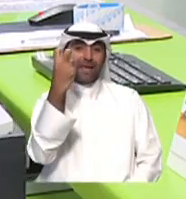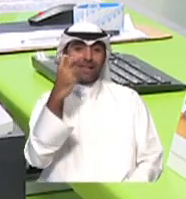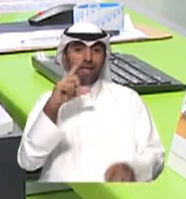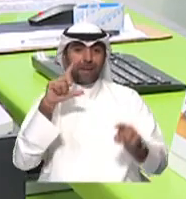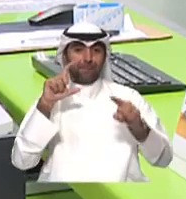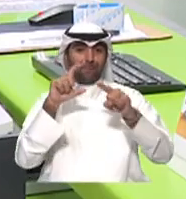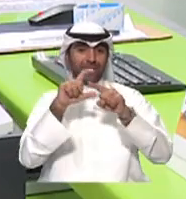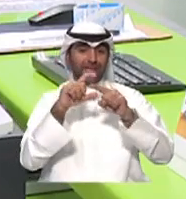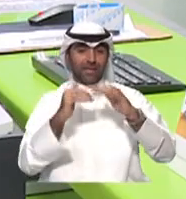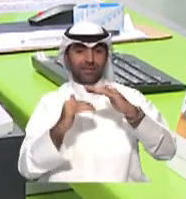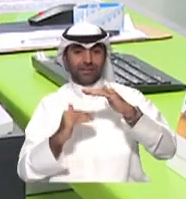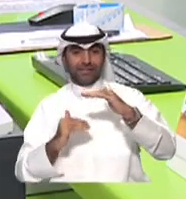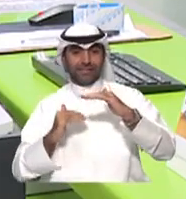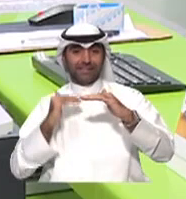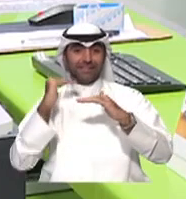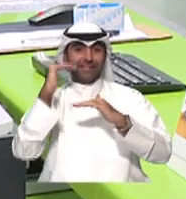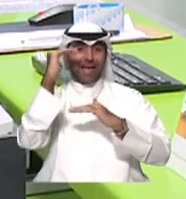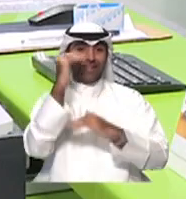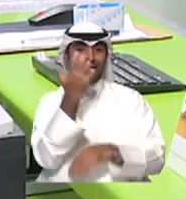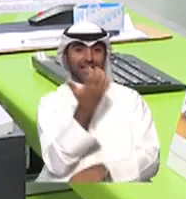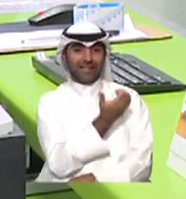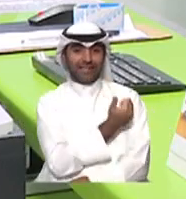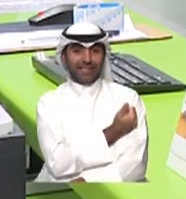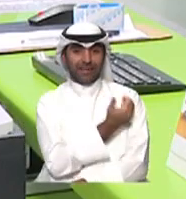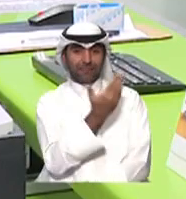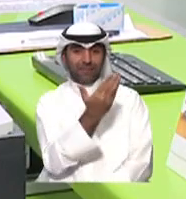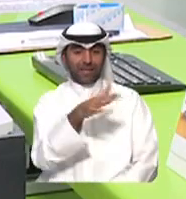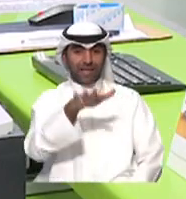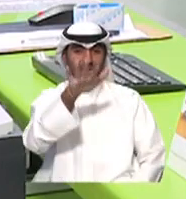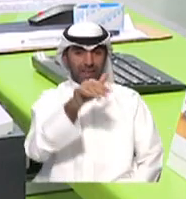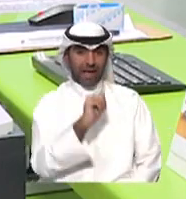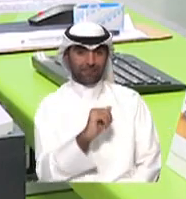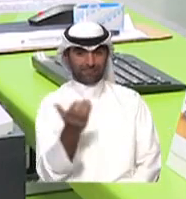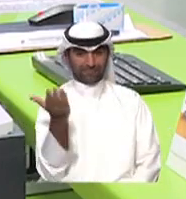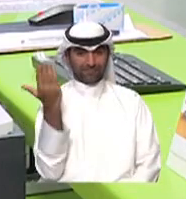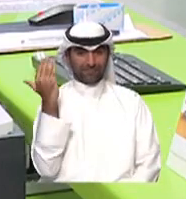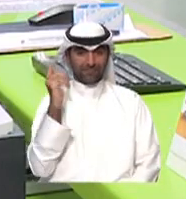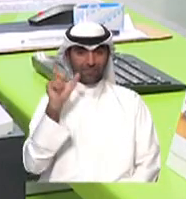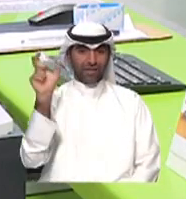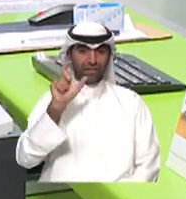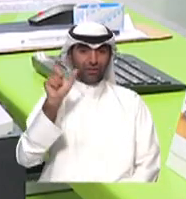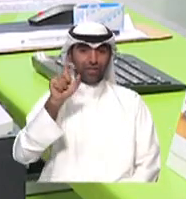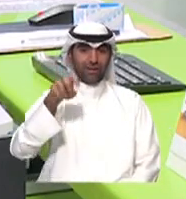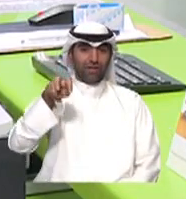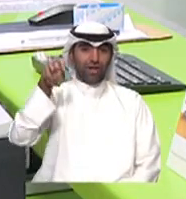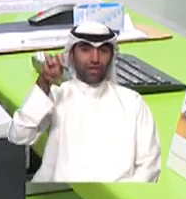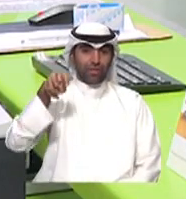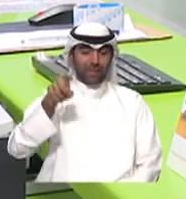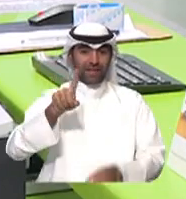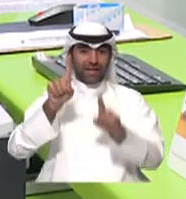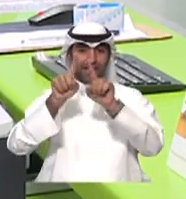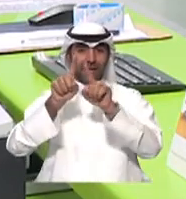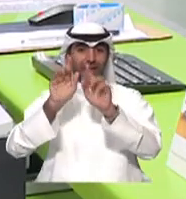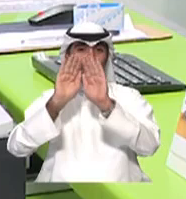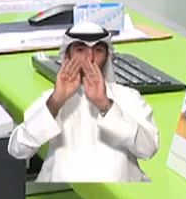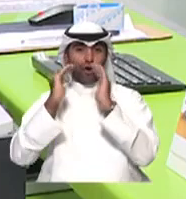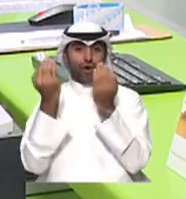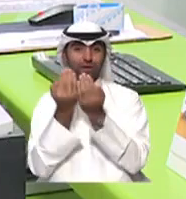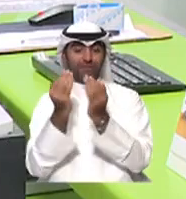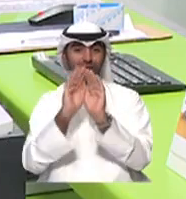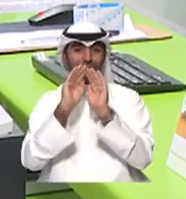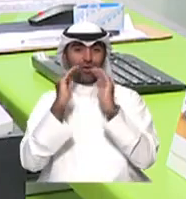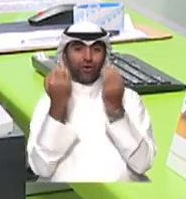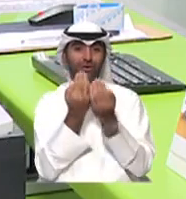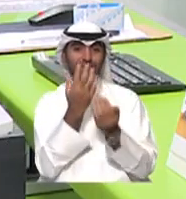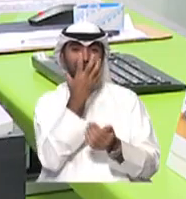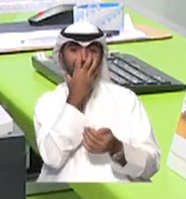كان مراحل تدريجية خلال شهر 8 لغاية أمس، أو خلنا نقول أول أمس، عندنا حالات